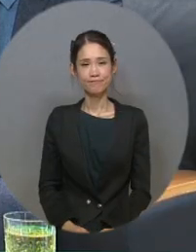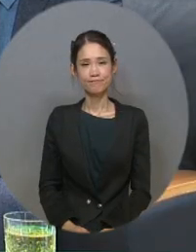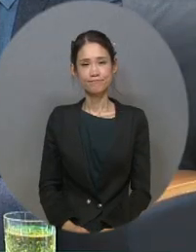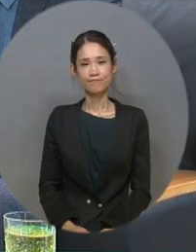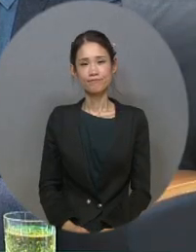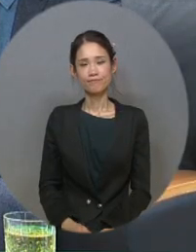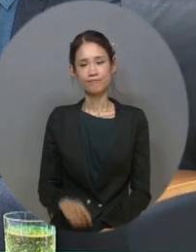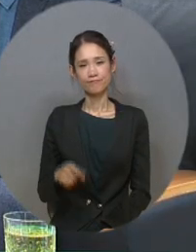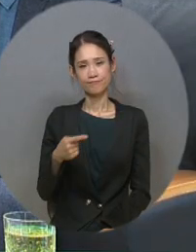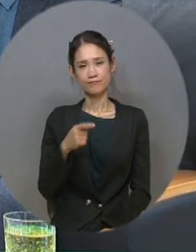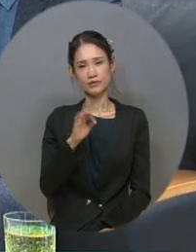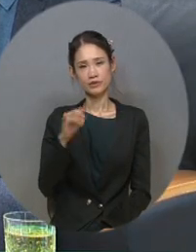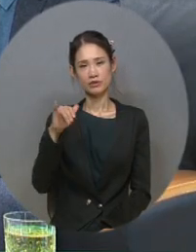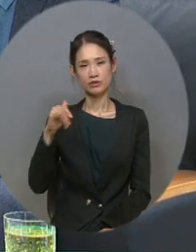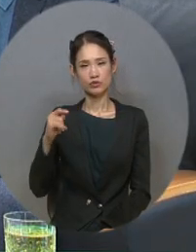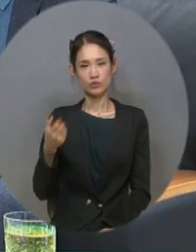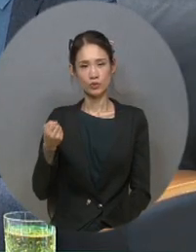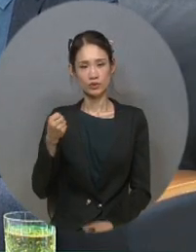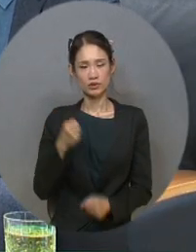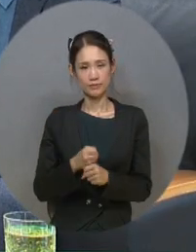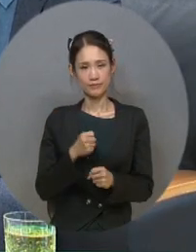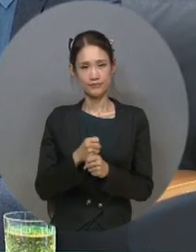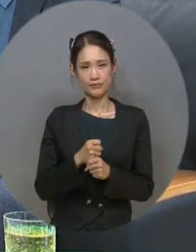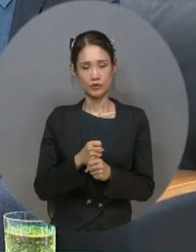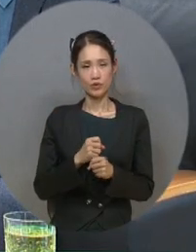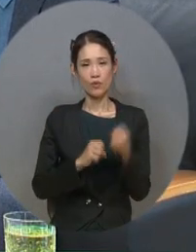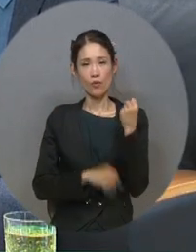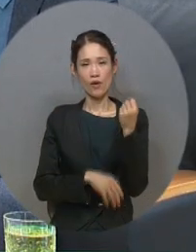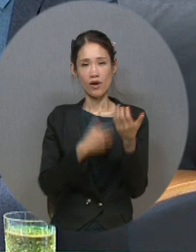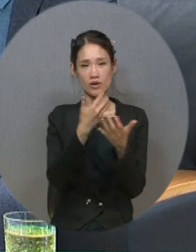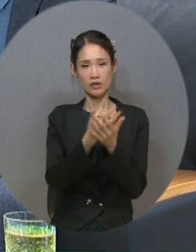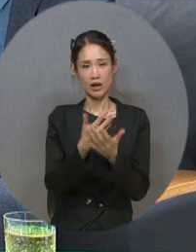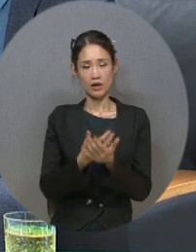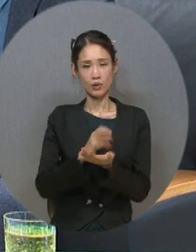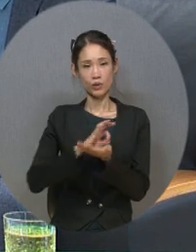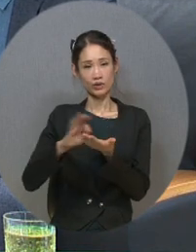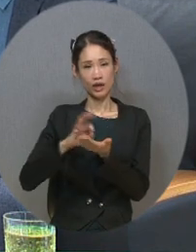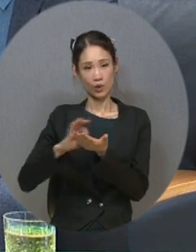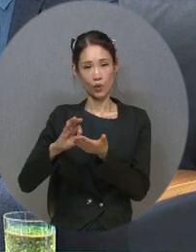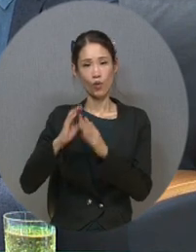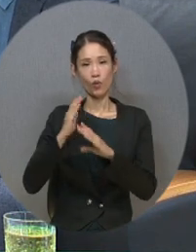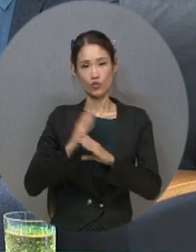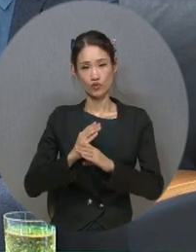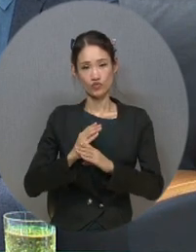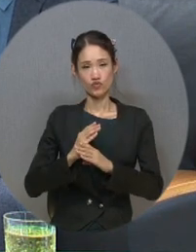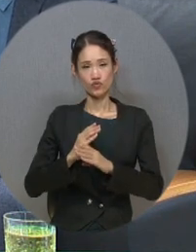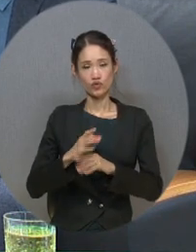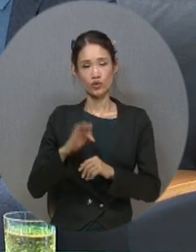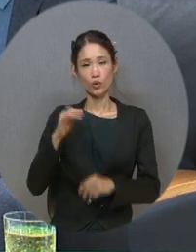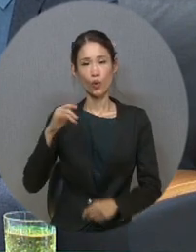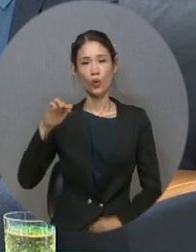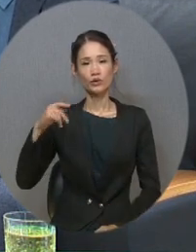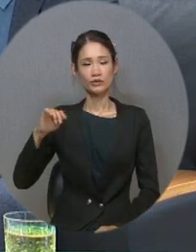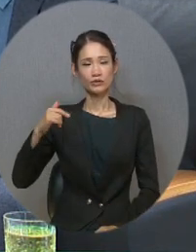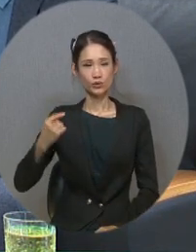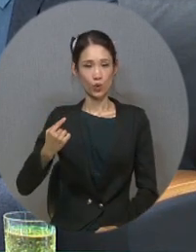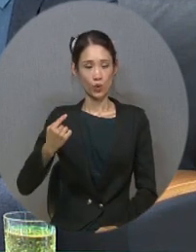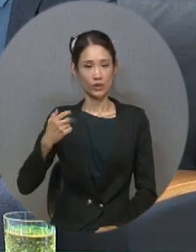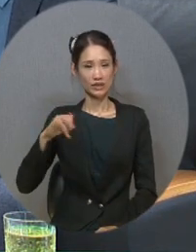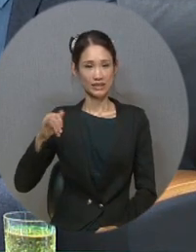이제 2차 전지 소재 산업의 원료로 쓰이는 고순도 니켈이나